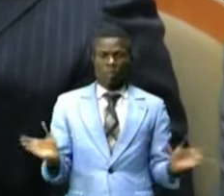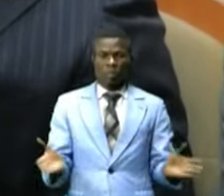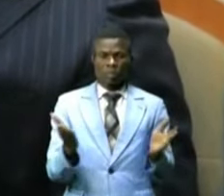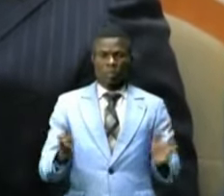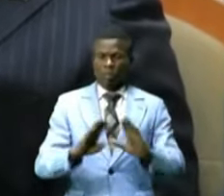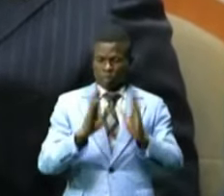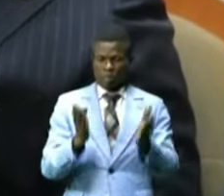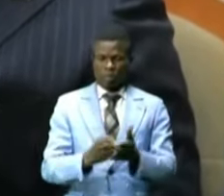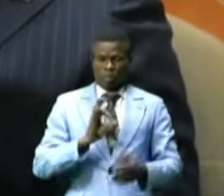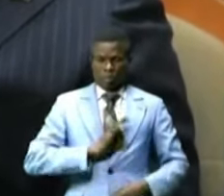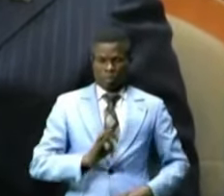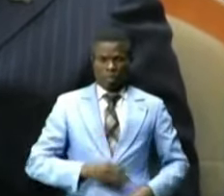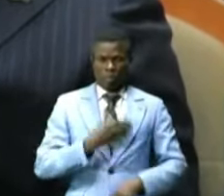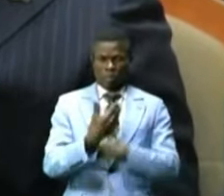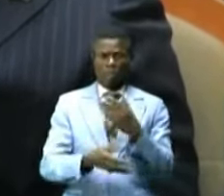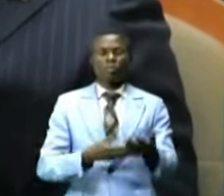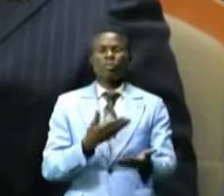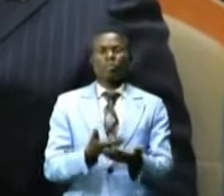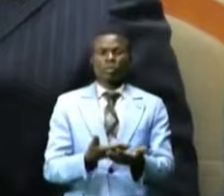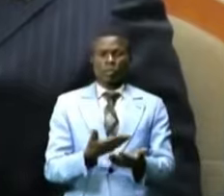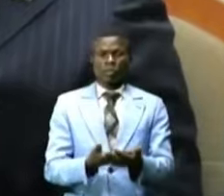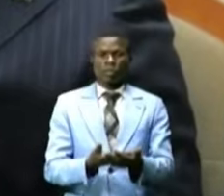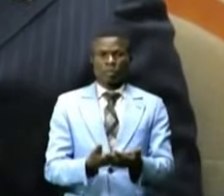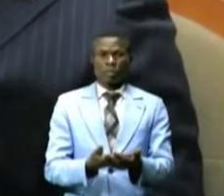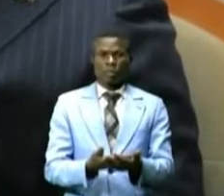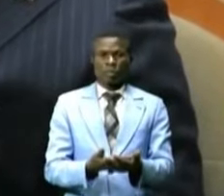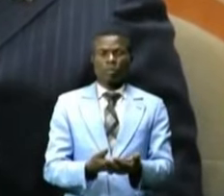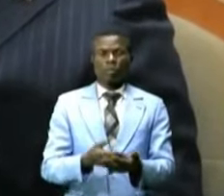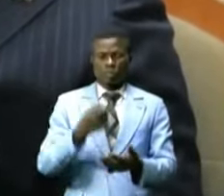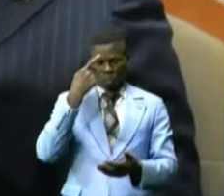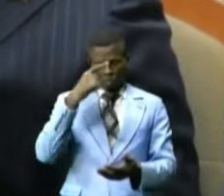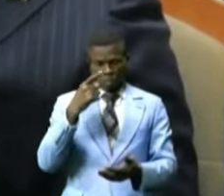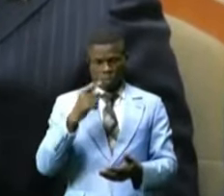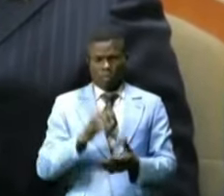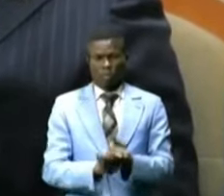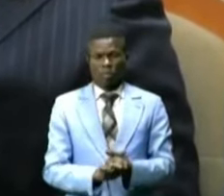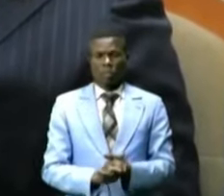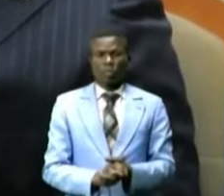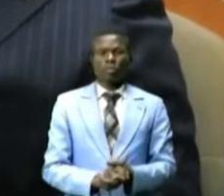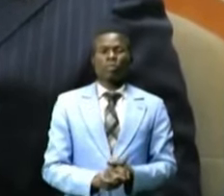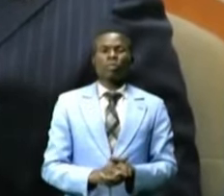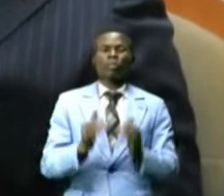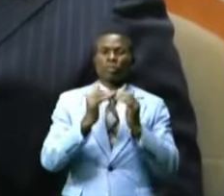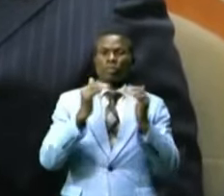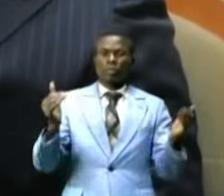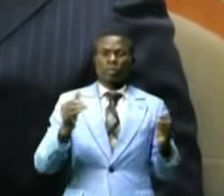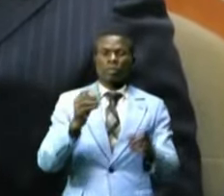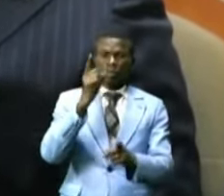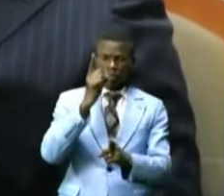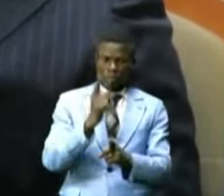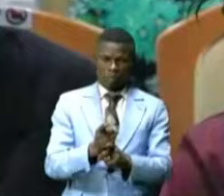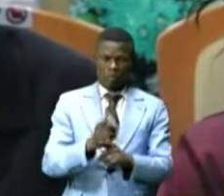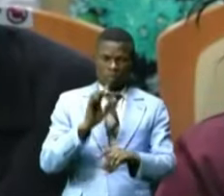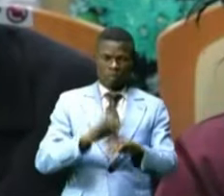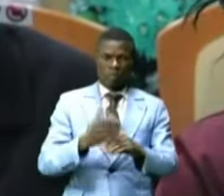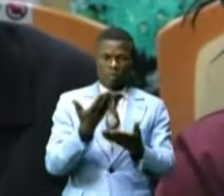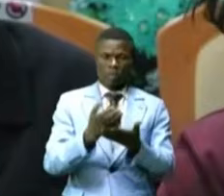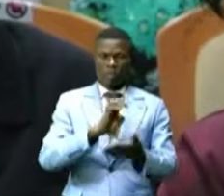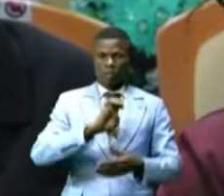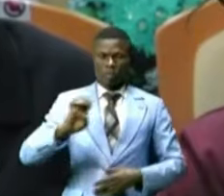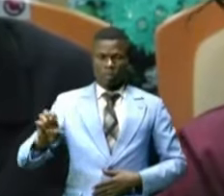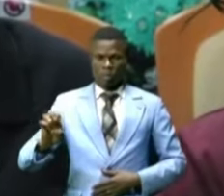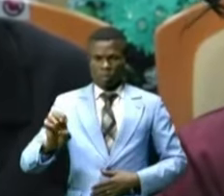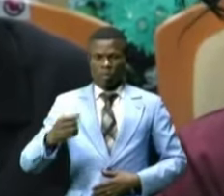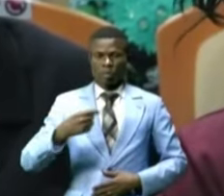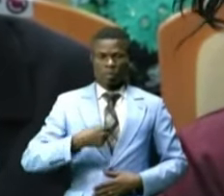train de fournir des efforts afin qu'il y ait véritablement la paix. Et moi, je suis